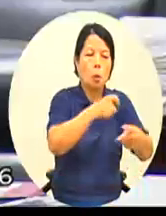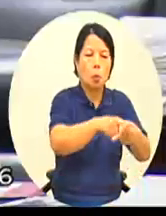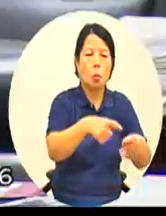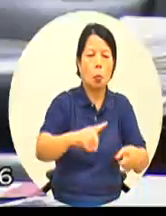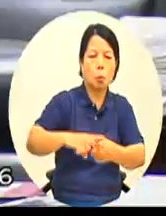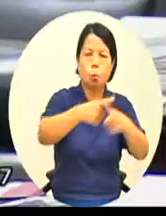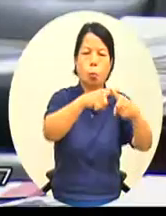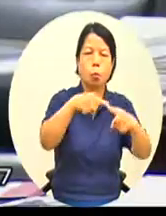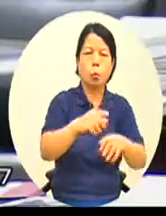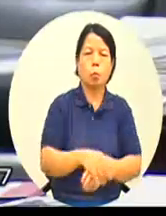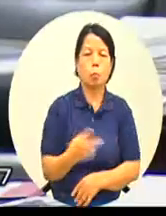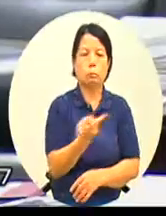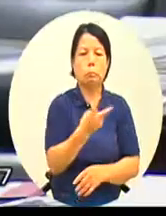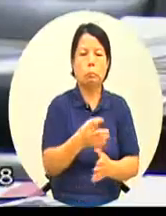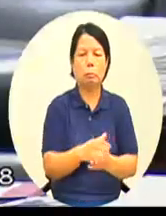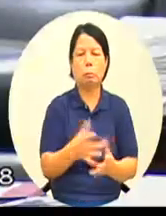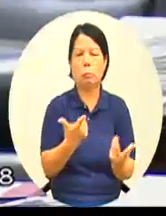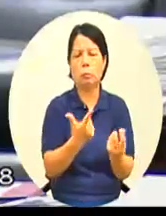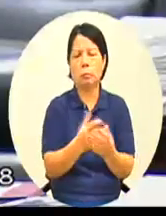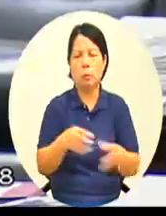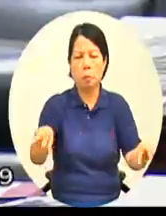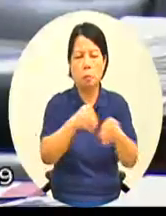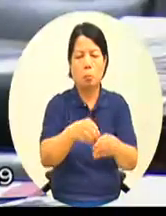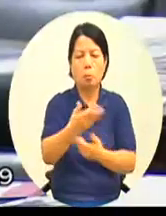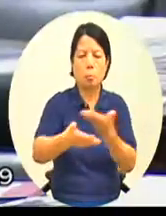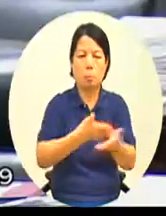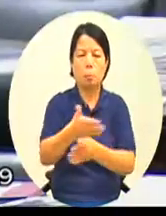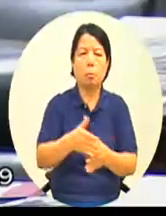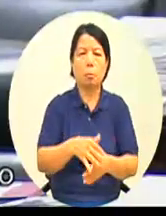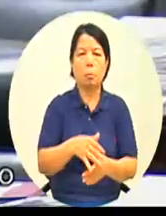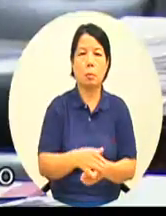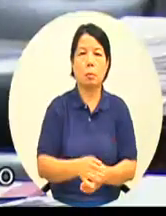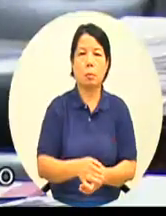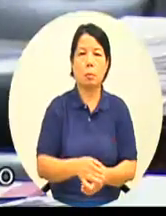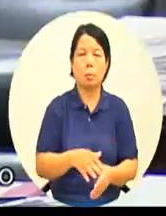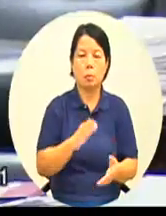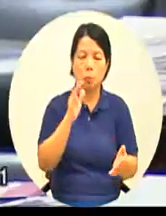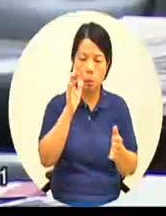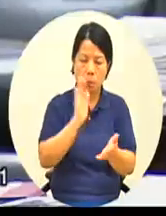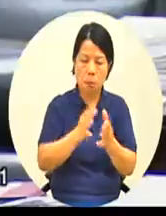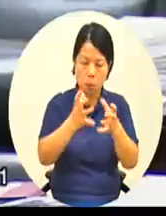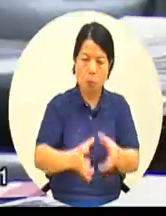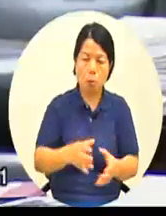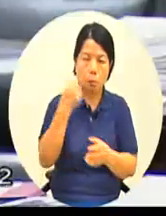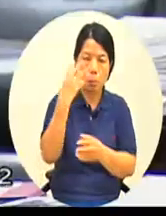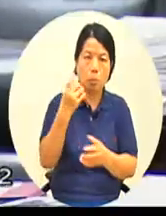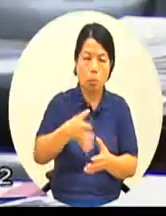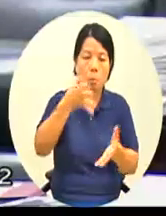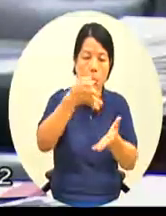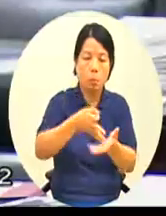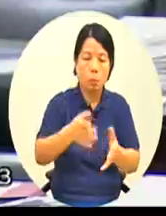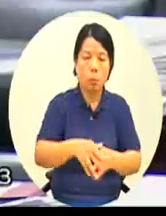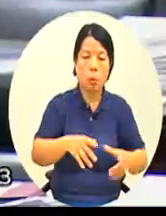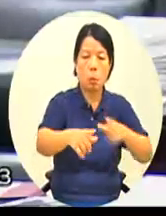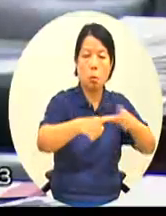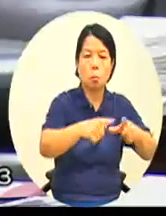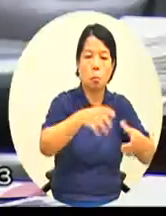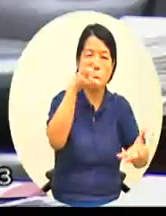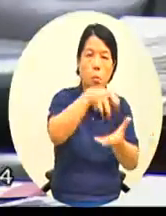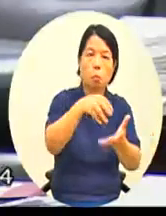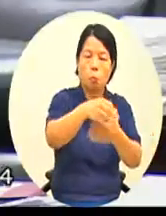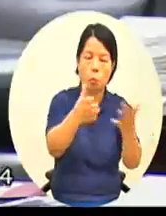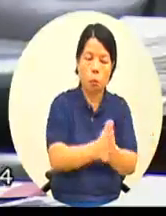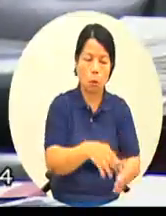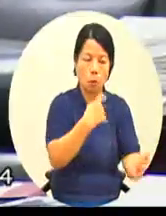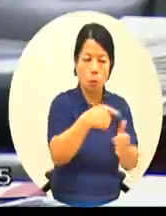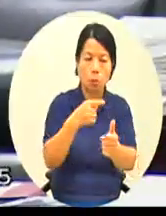这样是双输。 好， 那如果你们能够建立这样的一个机制，以后新设立的这些，不管它的店的规模有多小，你们都要有这样的一个机制，把